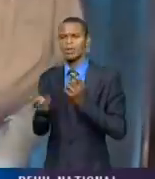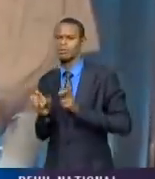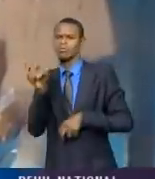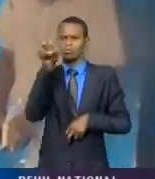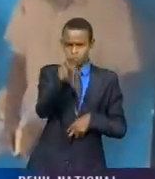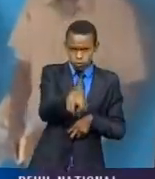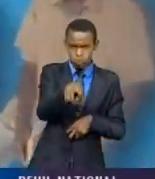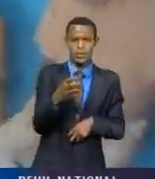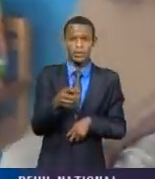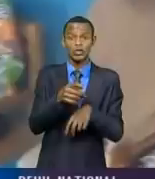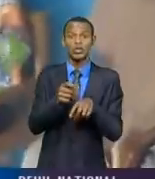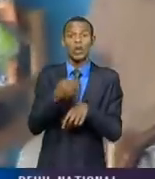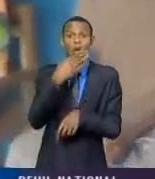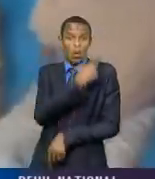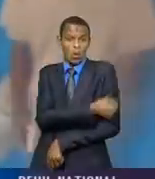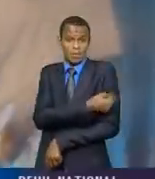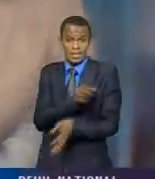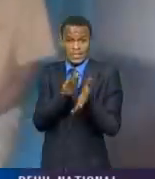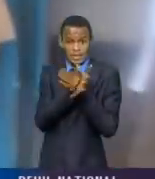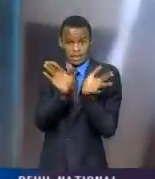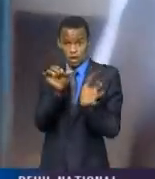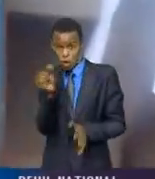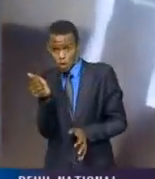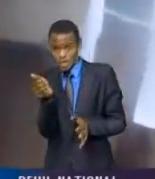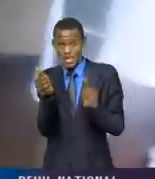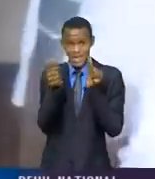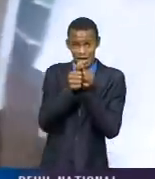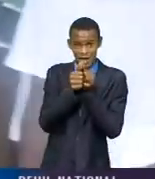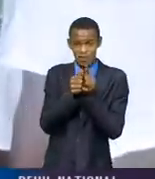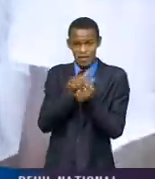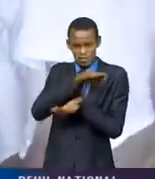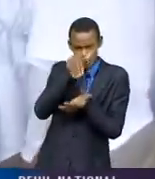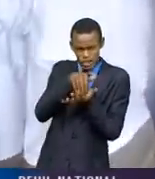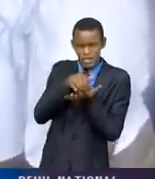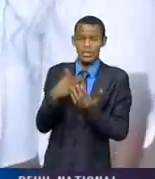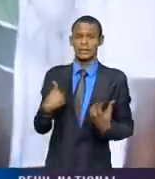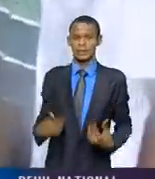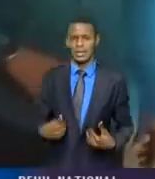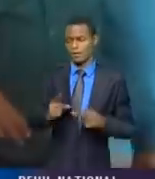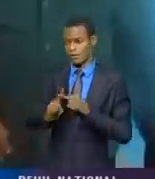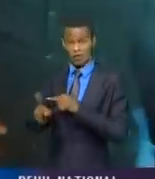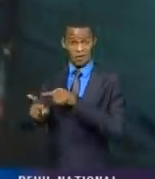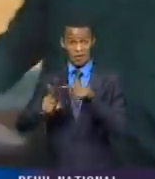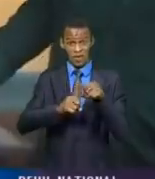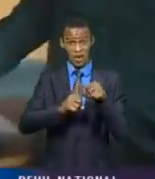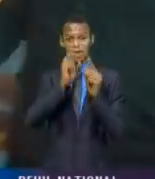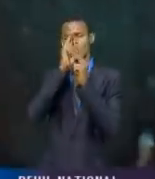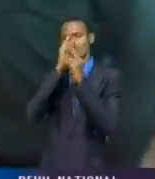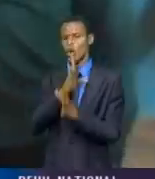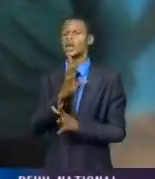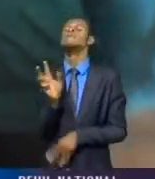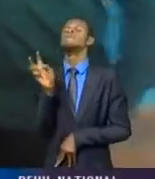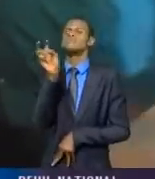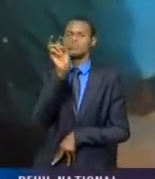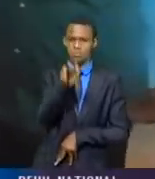beaux lots sans oublier les autres centres de santé littérateurs debout sinda et des bouleaux l'honorable sénateur jean pierre azema ratio a prise en